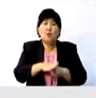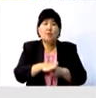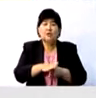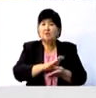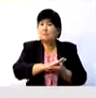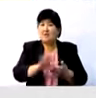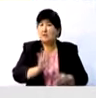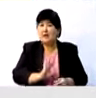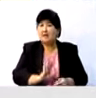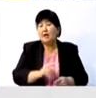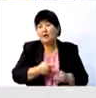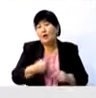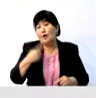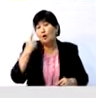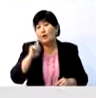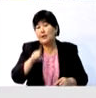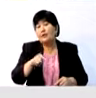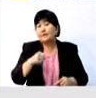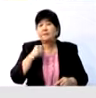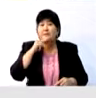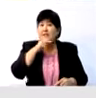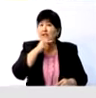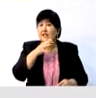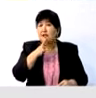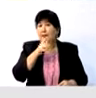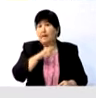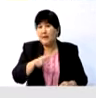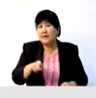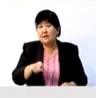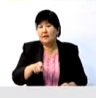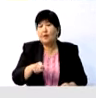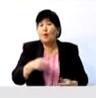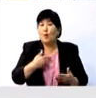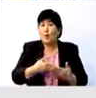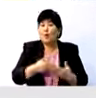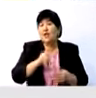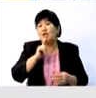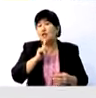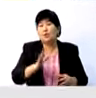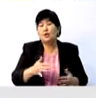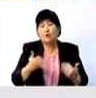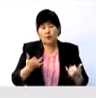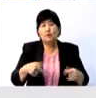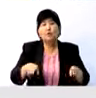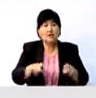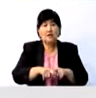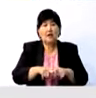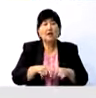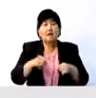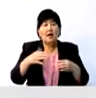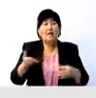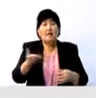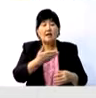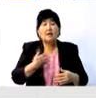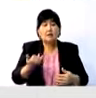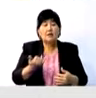покрывает, но я думаю, такой критический момент, я думаю, уже не будет сегодняшнего. Ну,